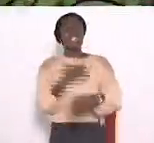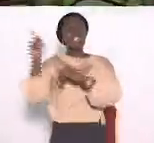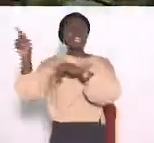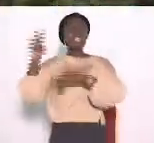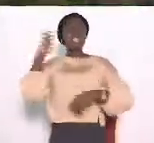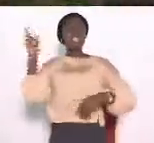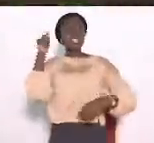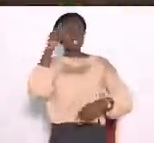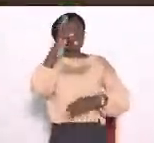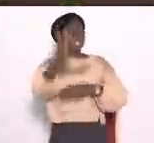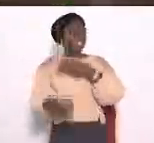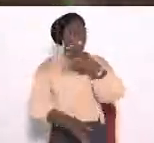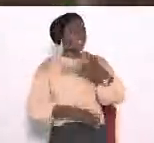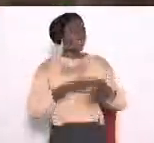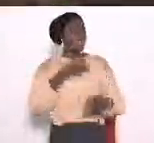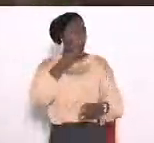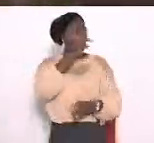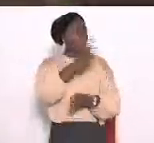briser